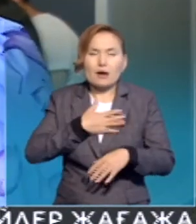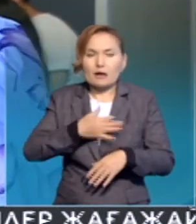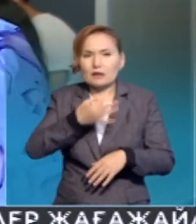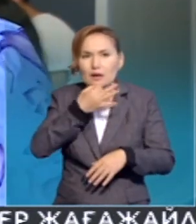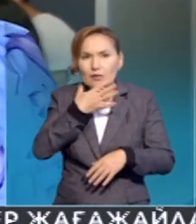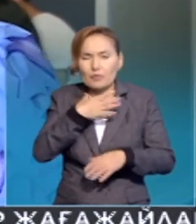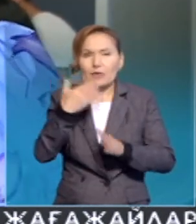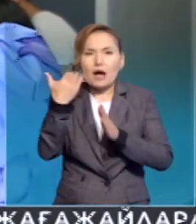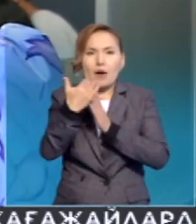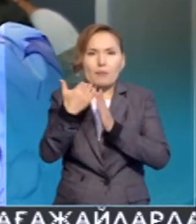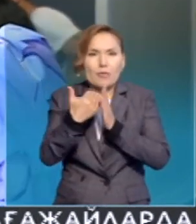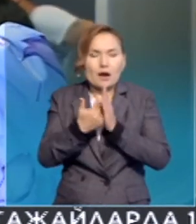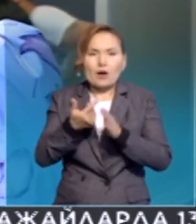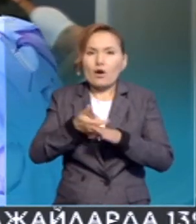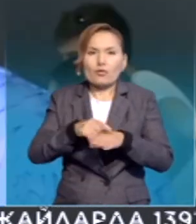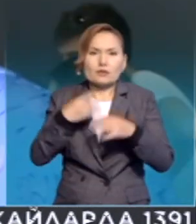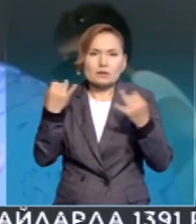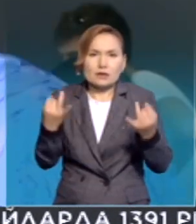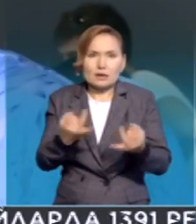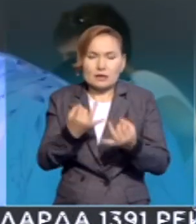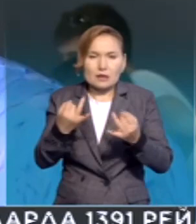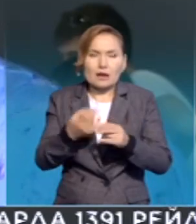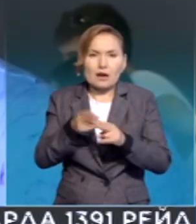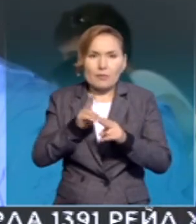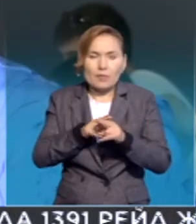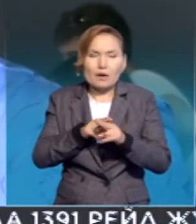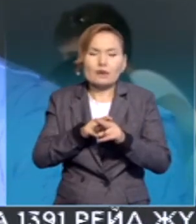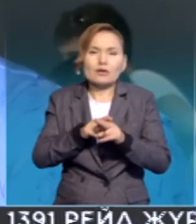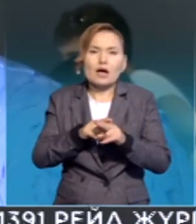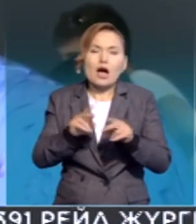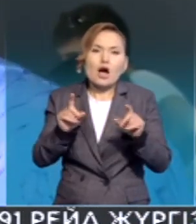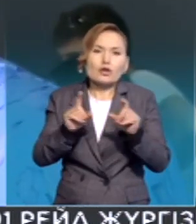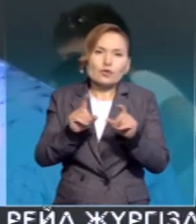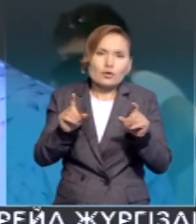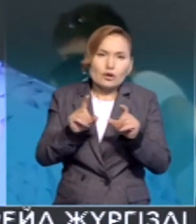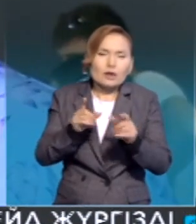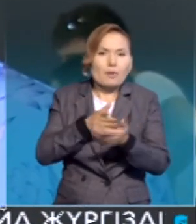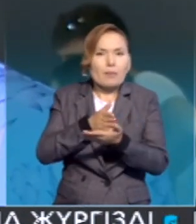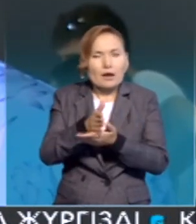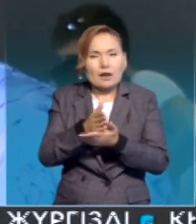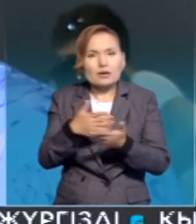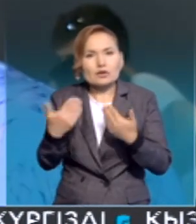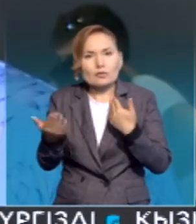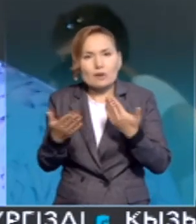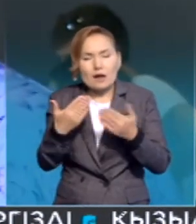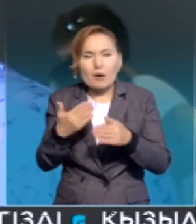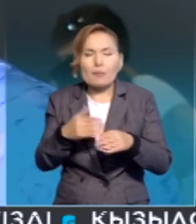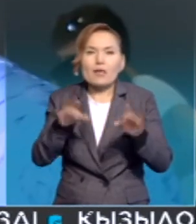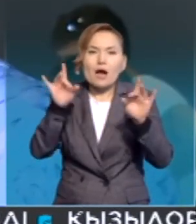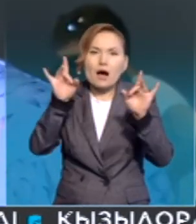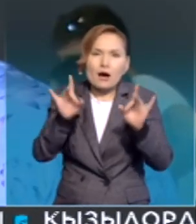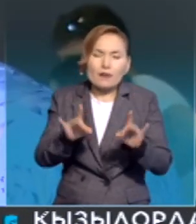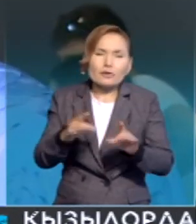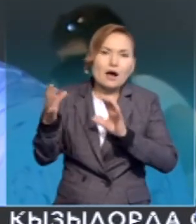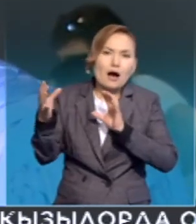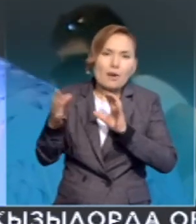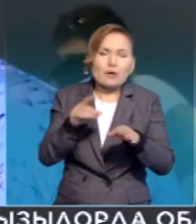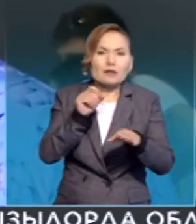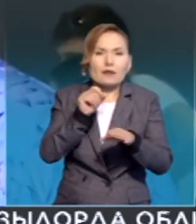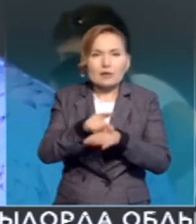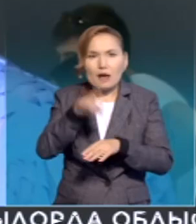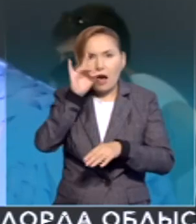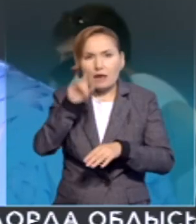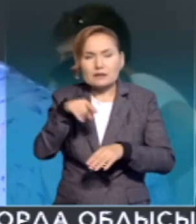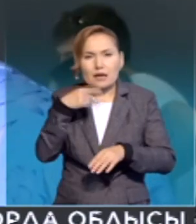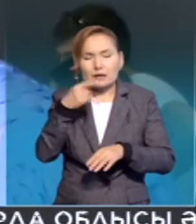Және программасы өте қызық. Дүкенге баруға, автобуста және кафеде қалай тапсырыс беруге